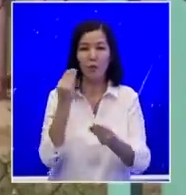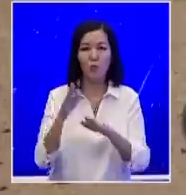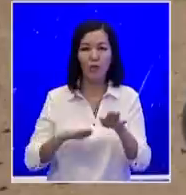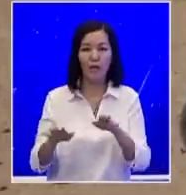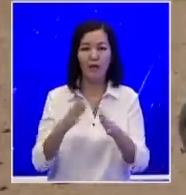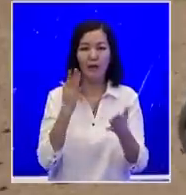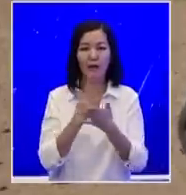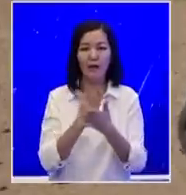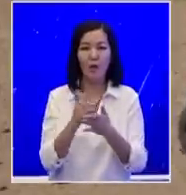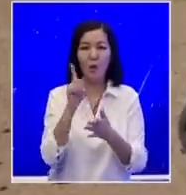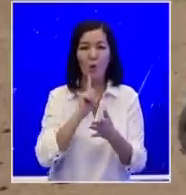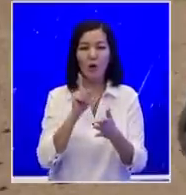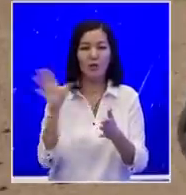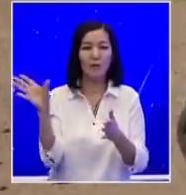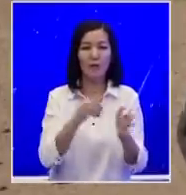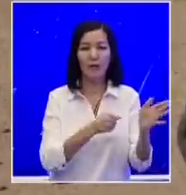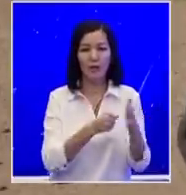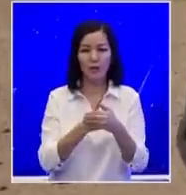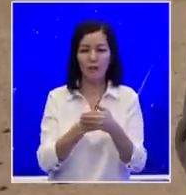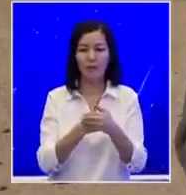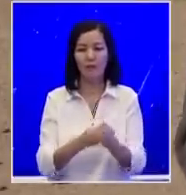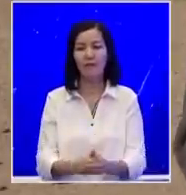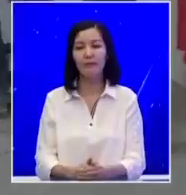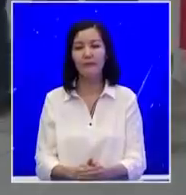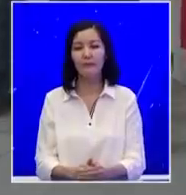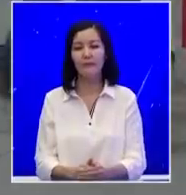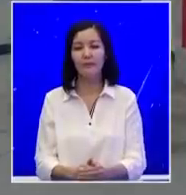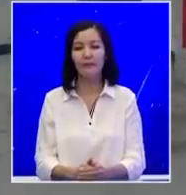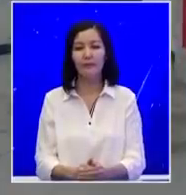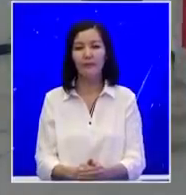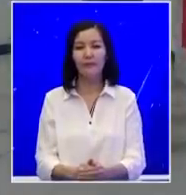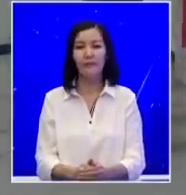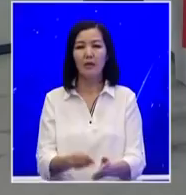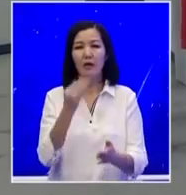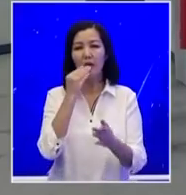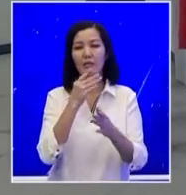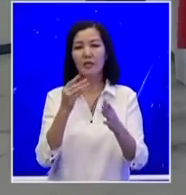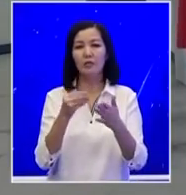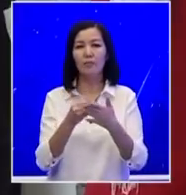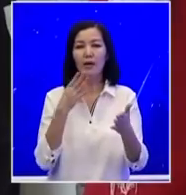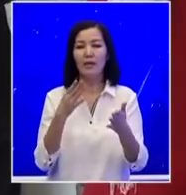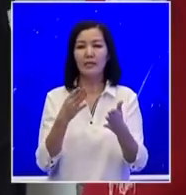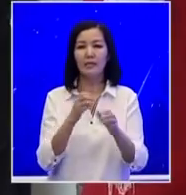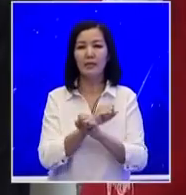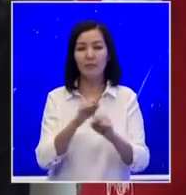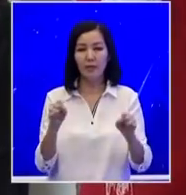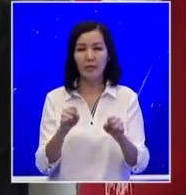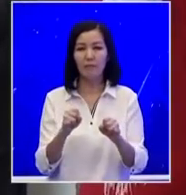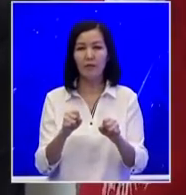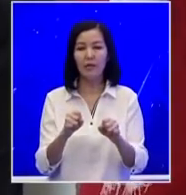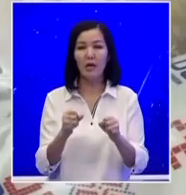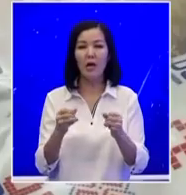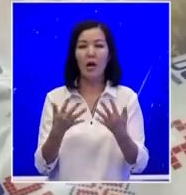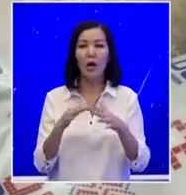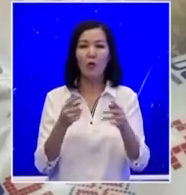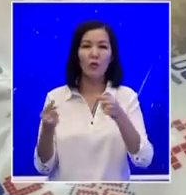алаңқайы уақытша түгелдей карантинге жабылған. Мұндайда азық-түлік бағасын қымбаттатуды ар санаған ауыл